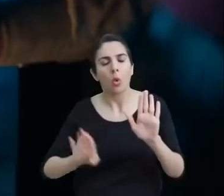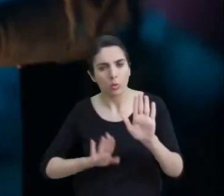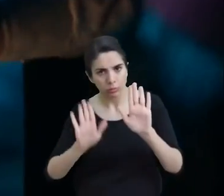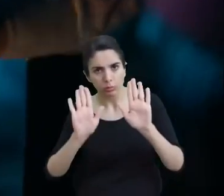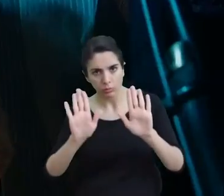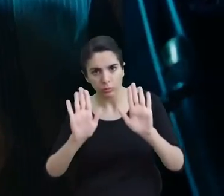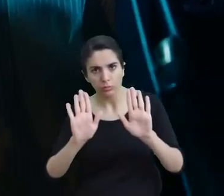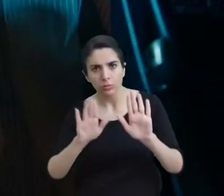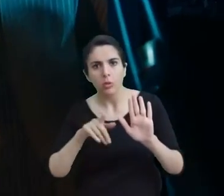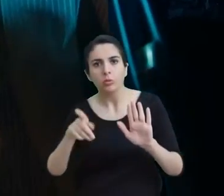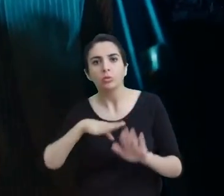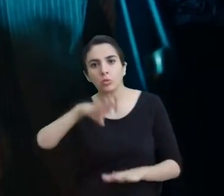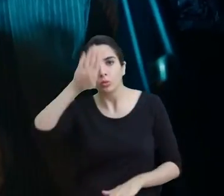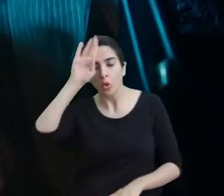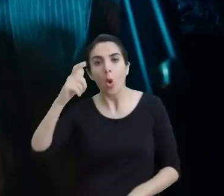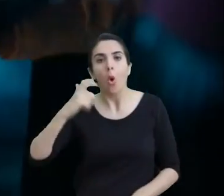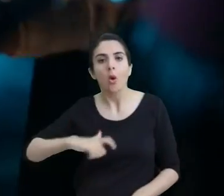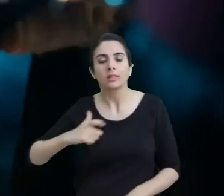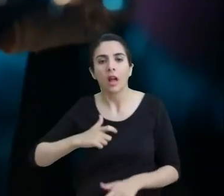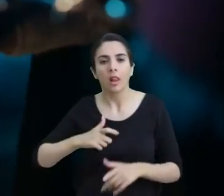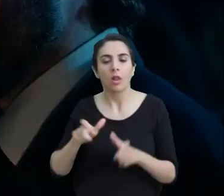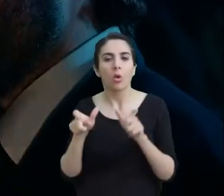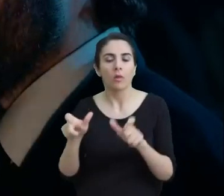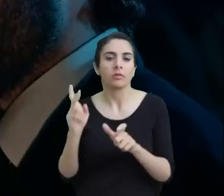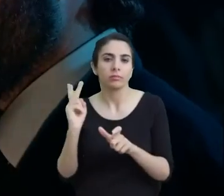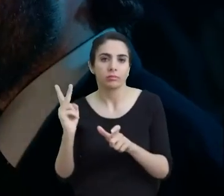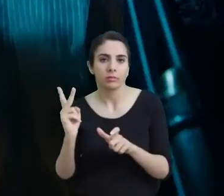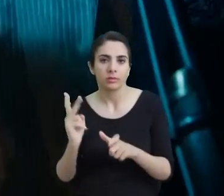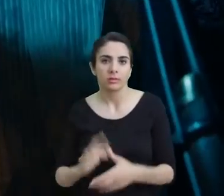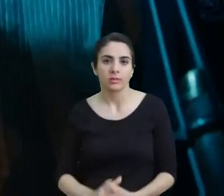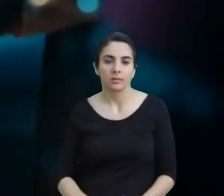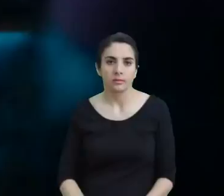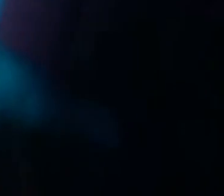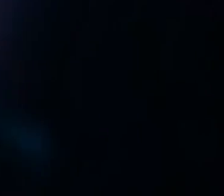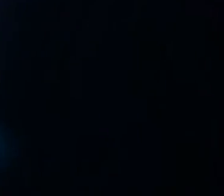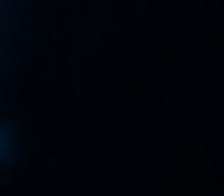Dur oğul dur. Bunlar sultanımızın özel muhafızları.